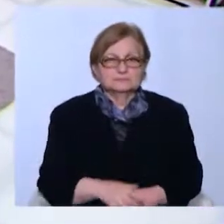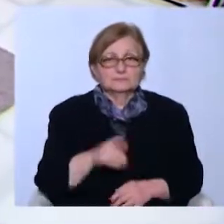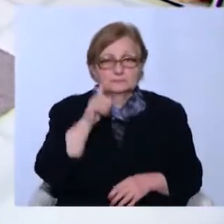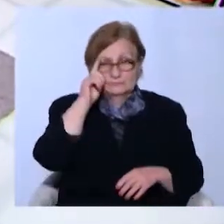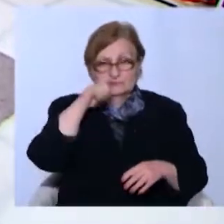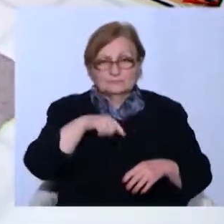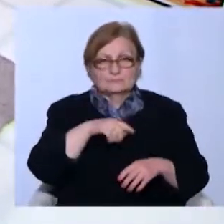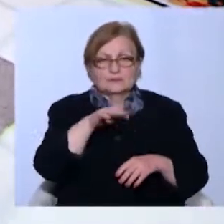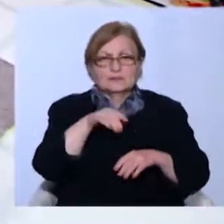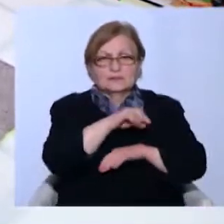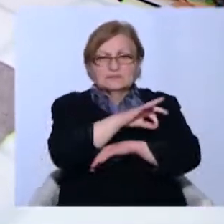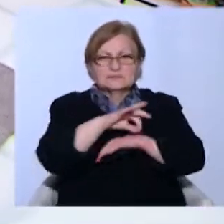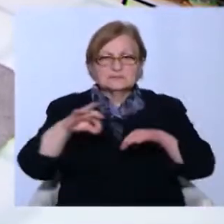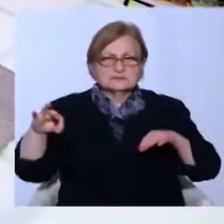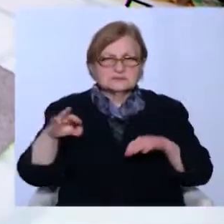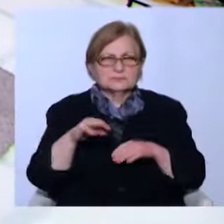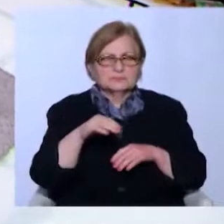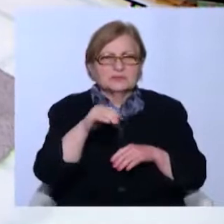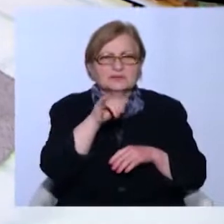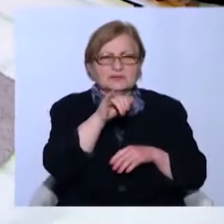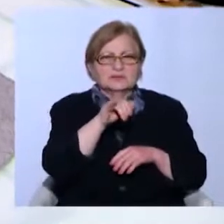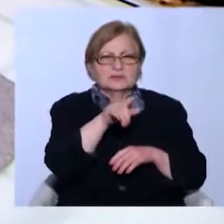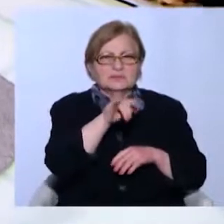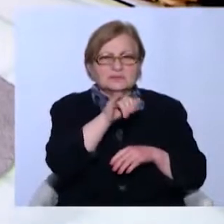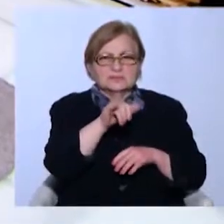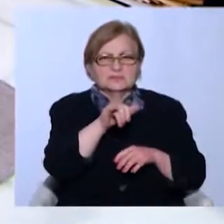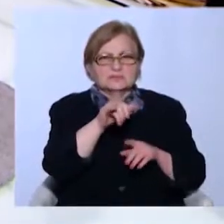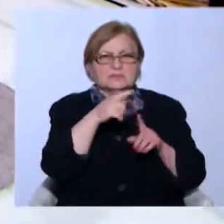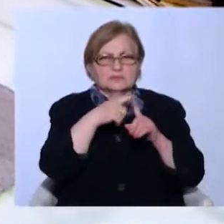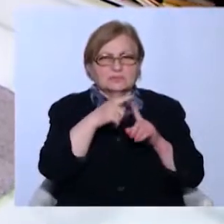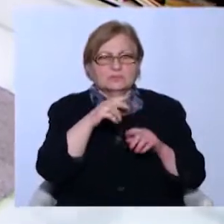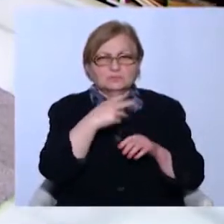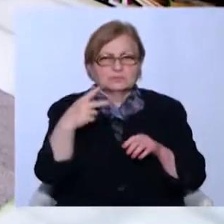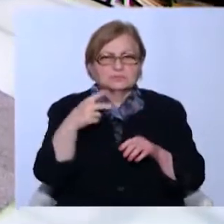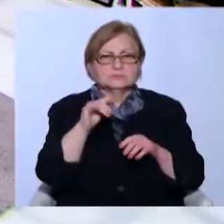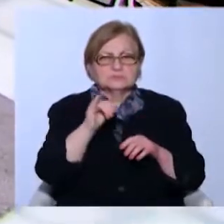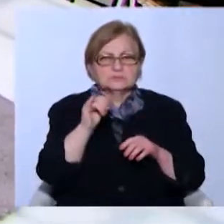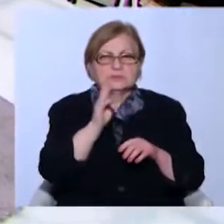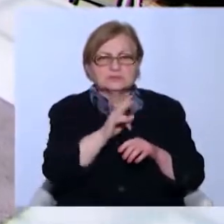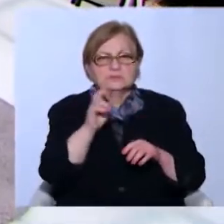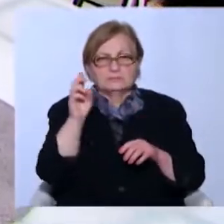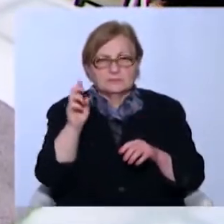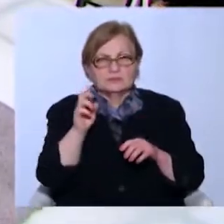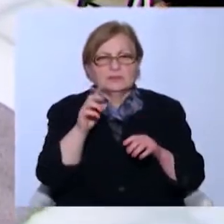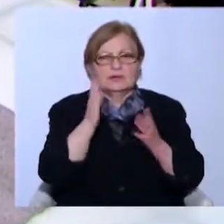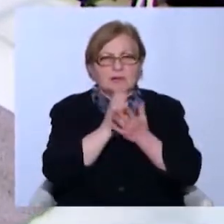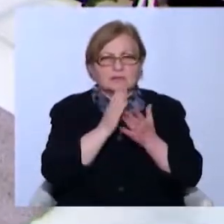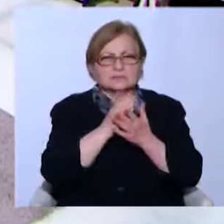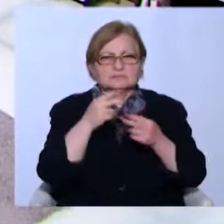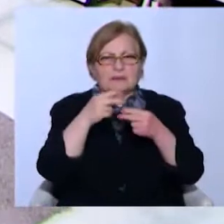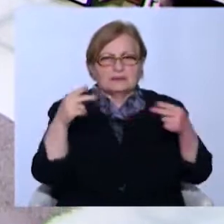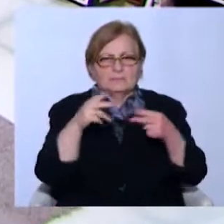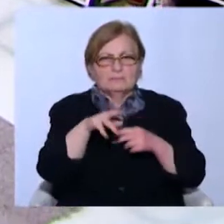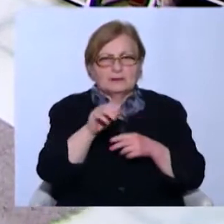მოგეხსენებათ, რომ წრფივი ფუნქცია ეს არის Y უდრის KX პლუს B სახის ფუნქცია, სადაც K და B გარკვეული პარამეტრებია,